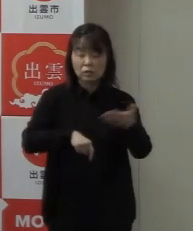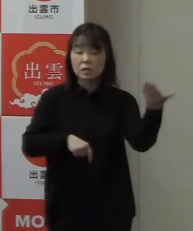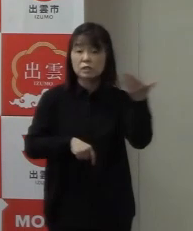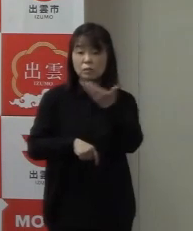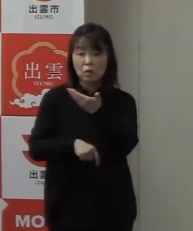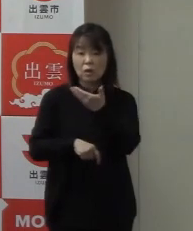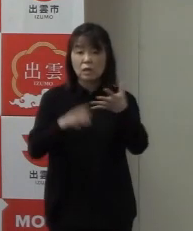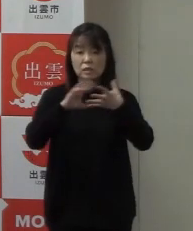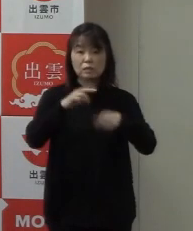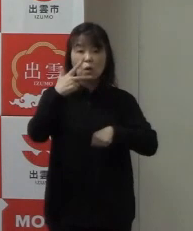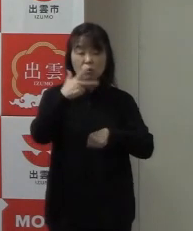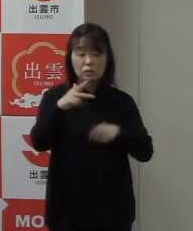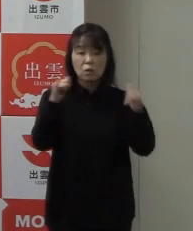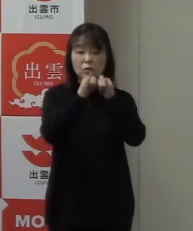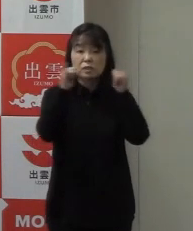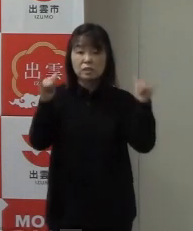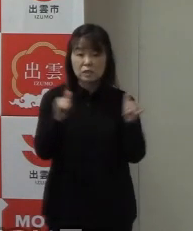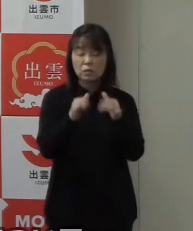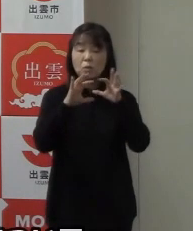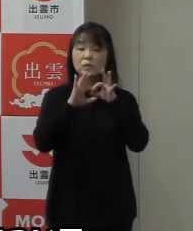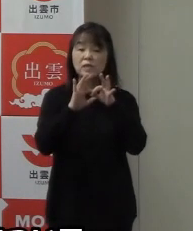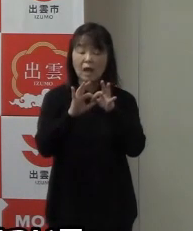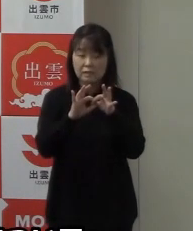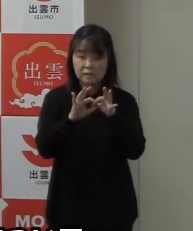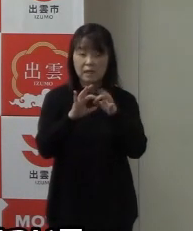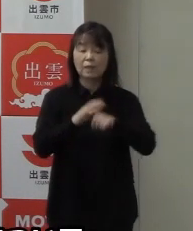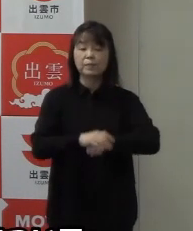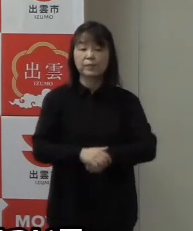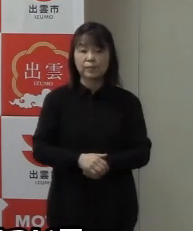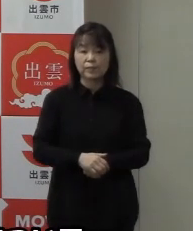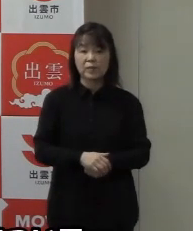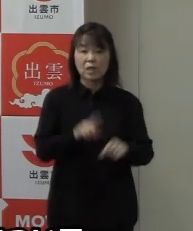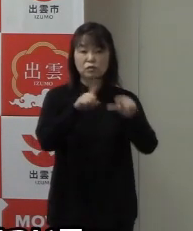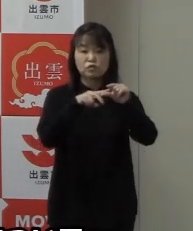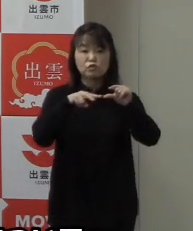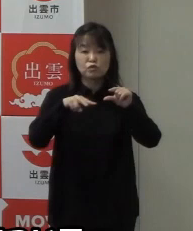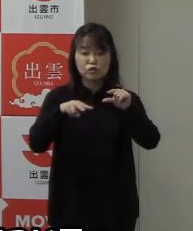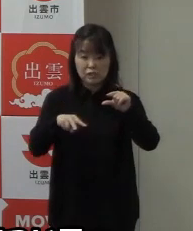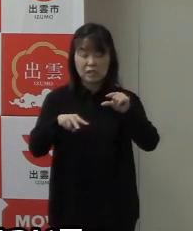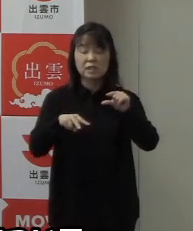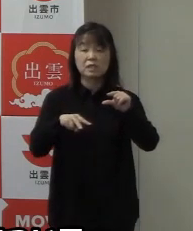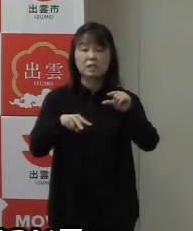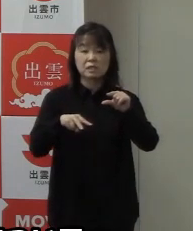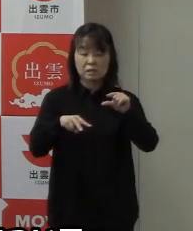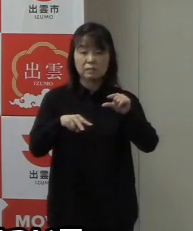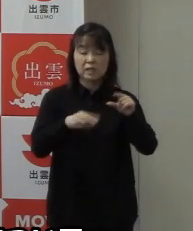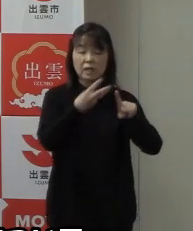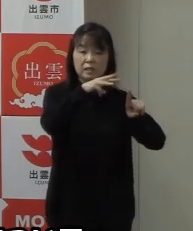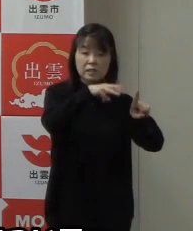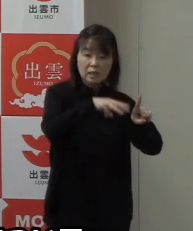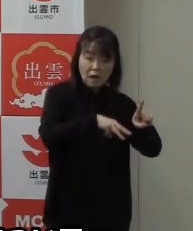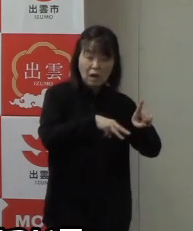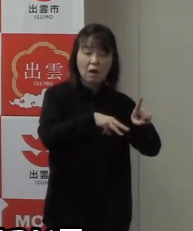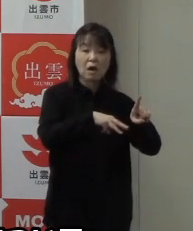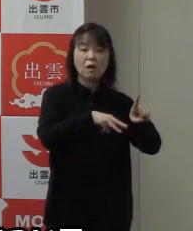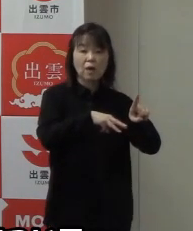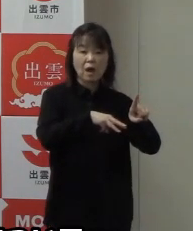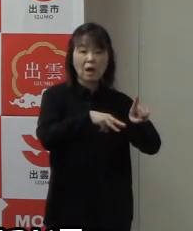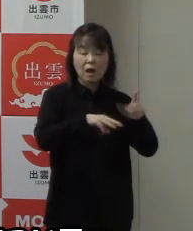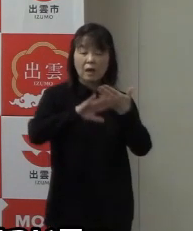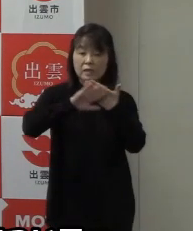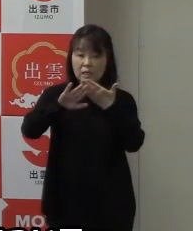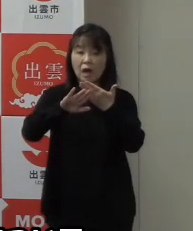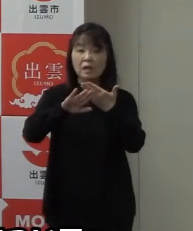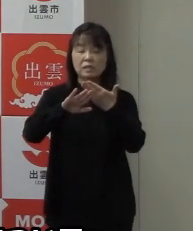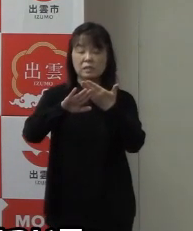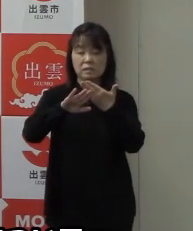出雲市 の、 人口に関して中心市街地ですとか氷川町の一部地域が増加していて、それ以外